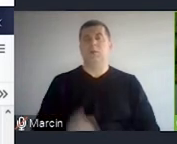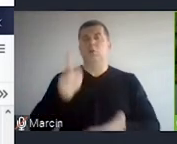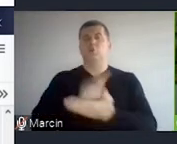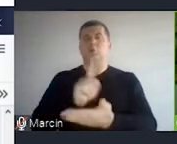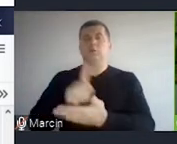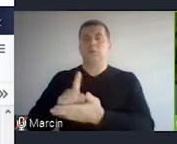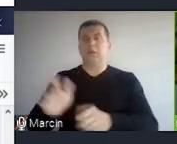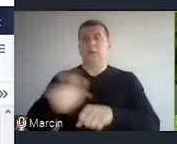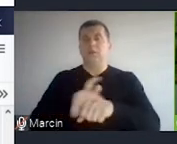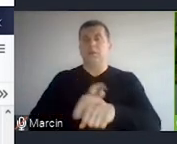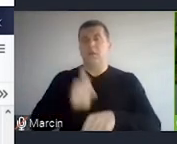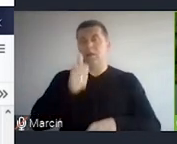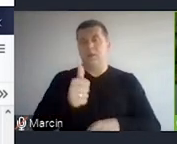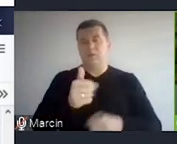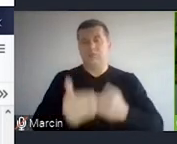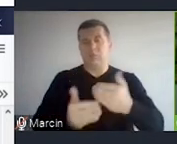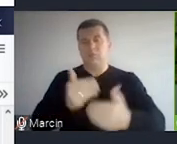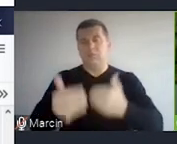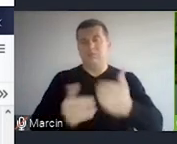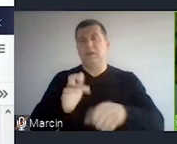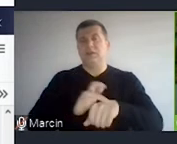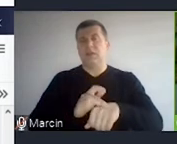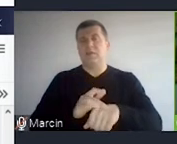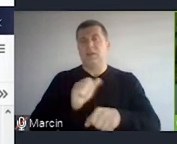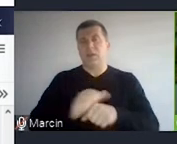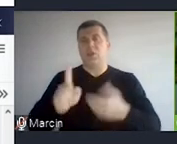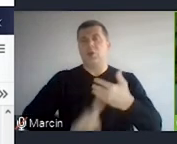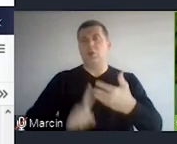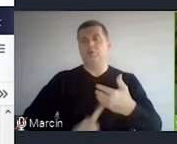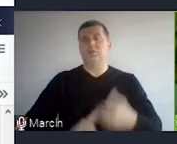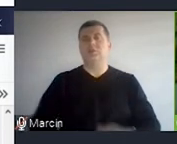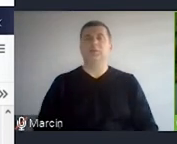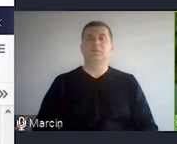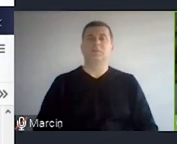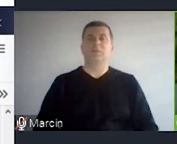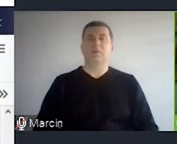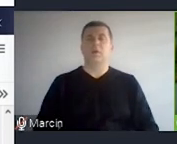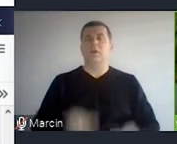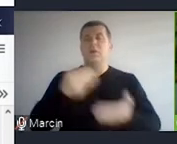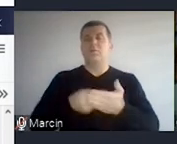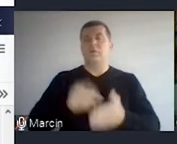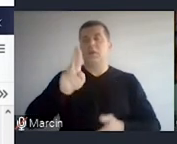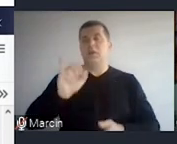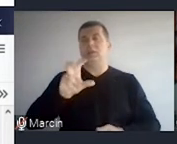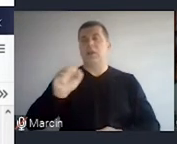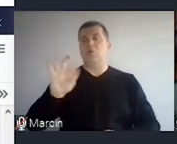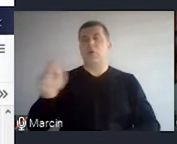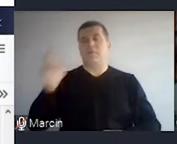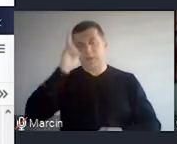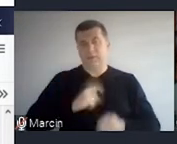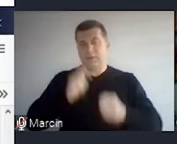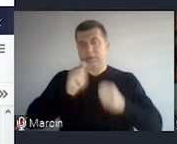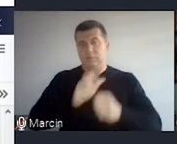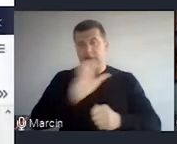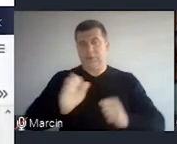sukcesywnie stawka, jednostka po jednostce, te stawki jednostkowe są rozliczane. W kwotach ryczałtowych instytucja sprawdza, czy